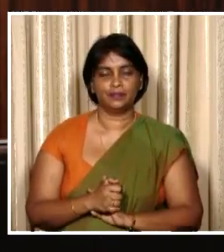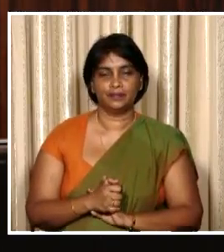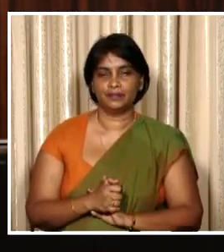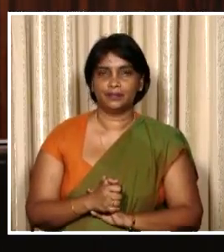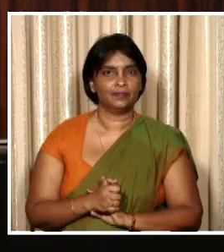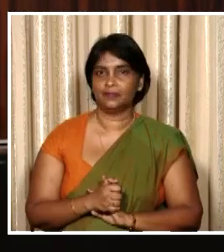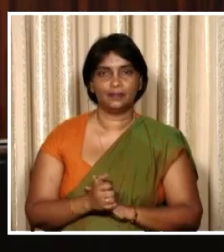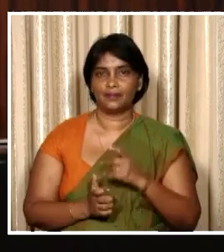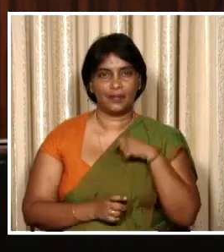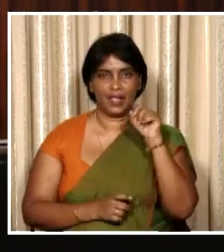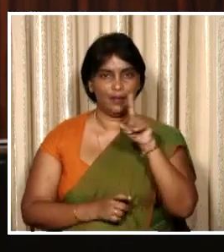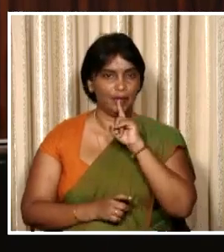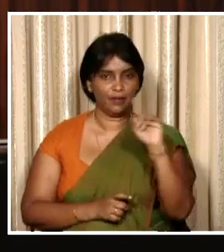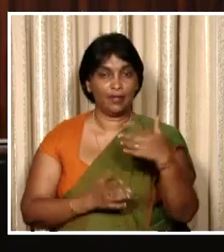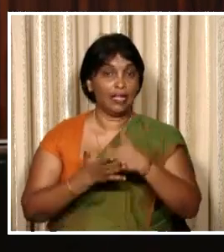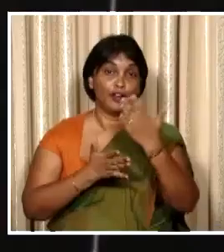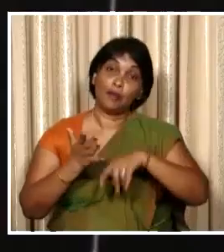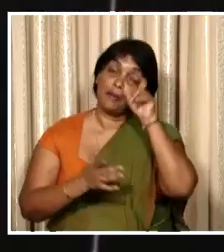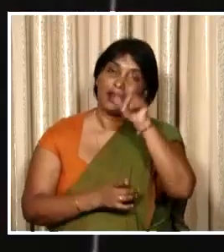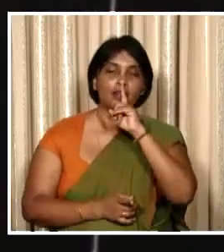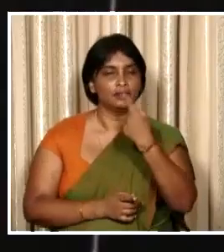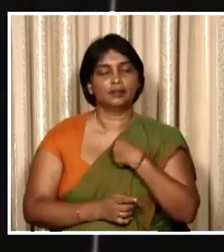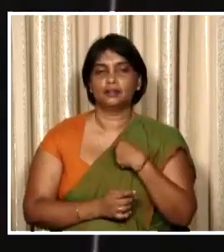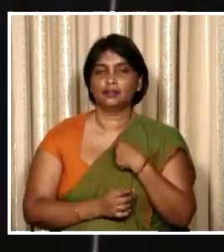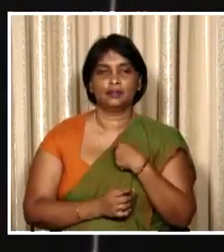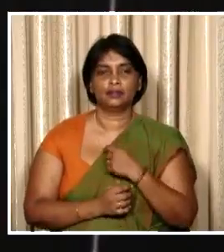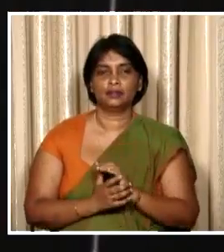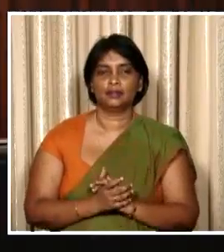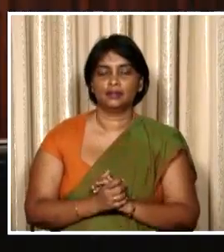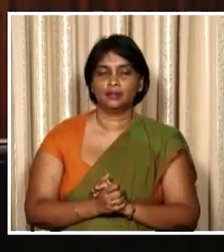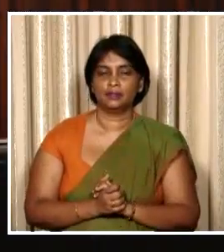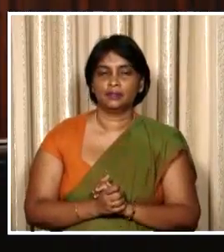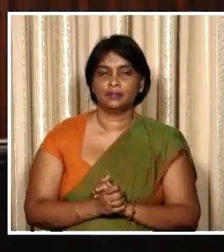නෑ නෑ නම කිව්වේ නැහැ. බලන්න. හන්සාඩ් එක බලලා කියන්න. නම කිව්වේ